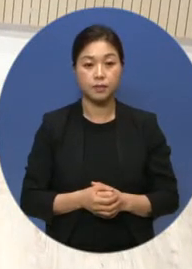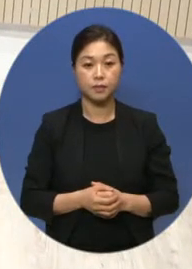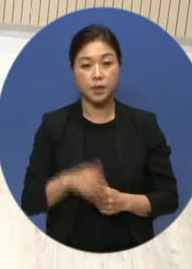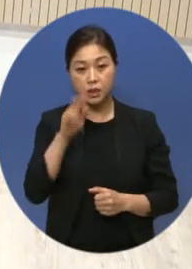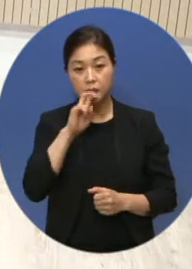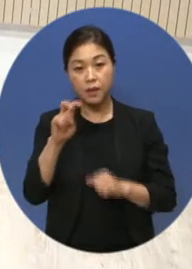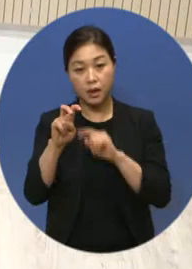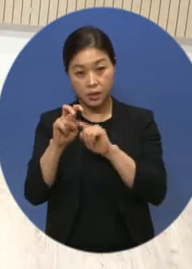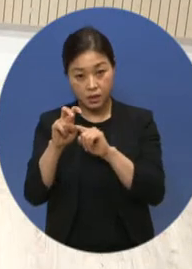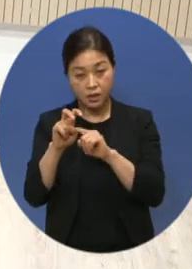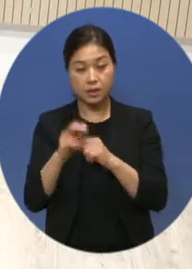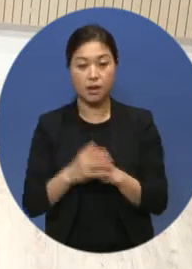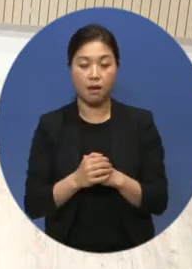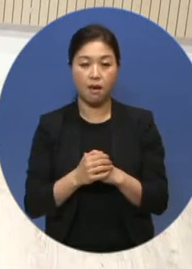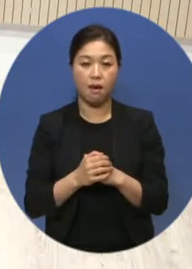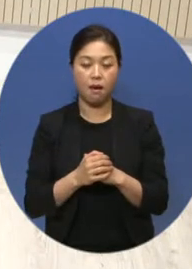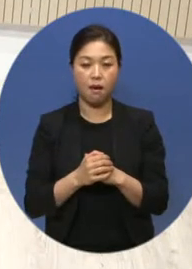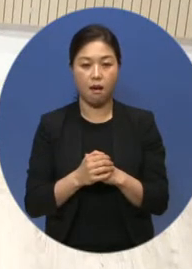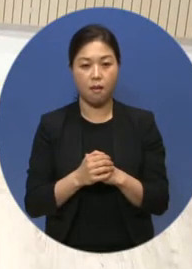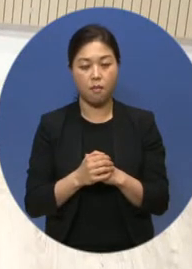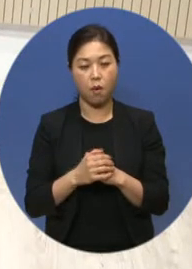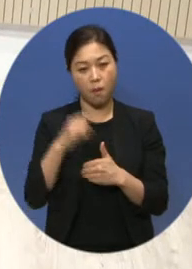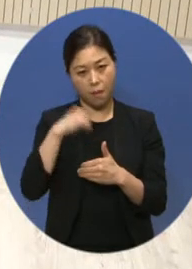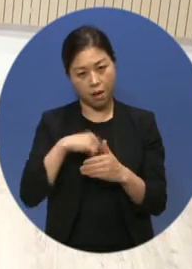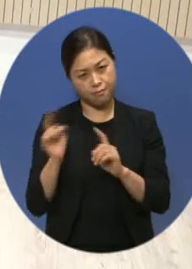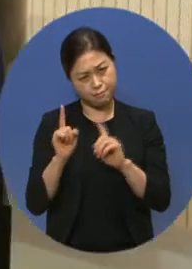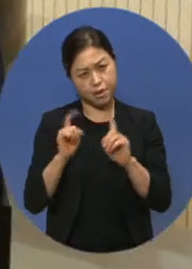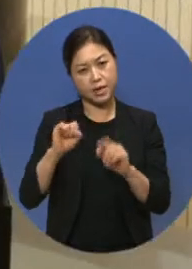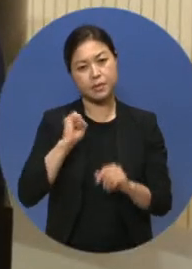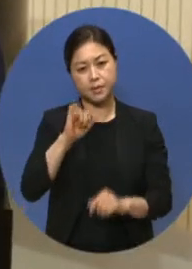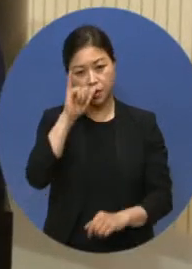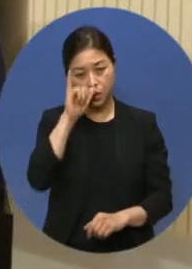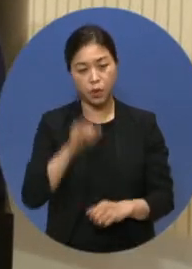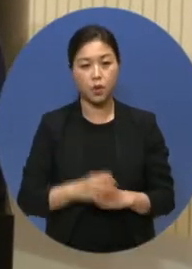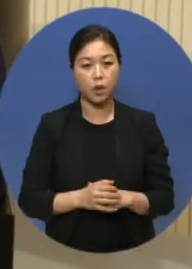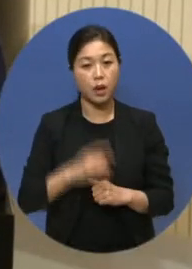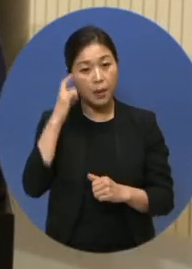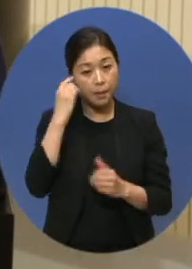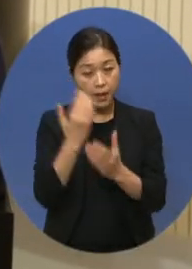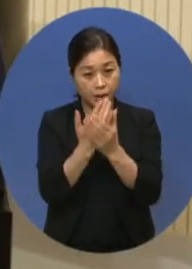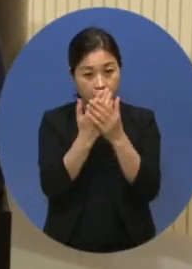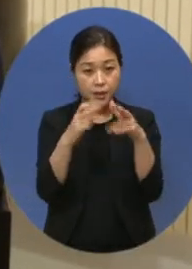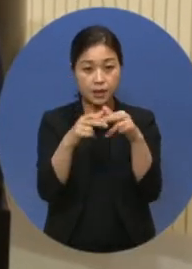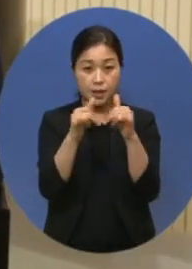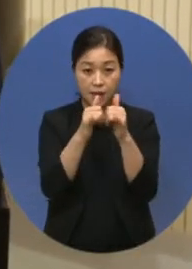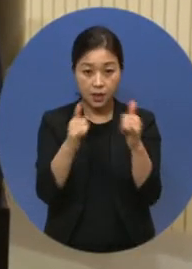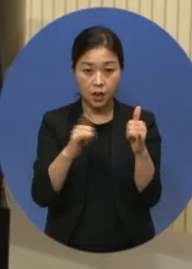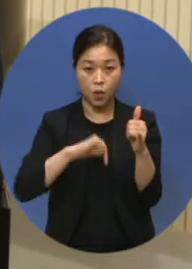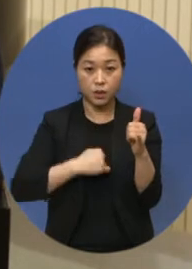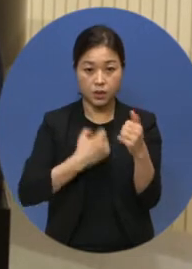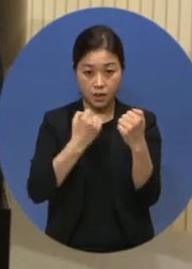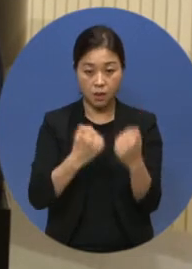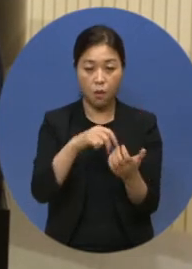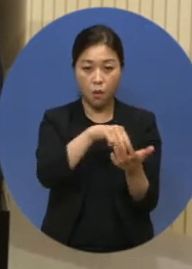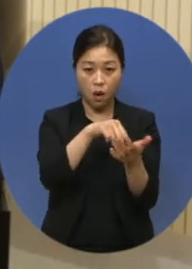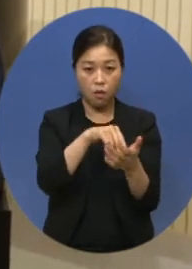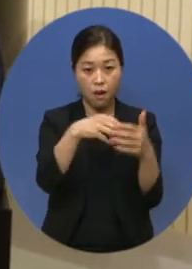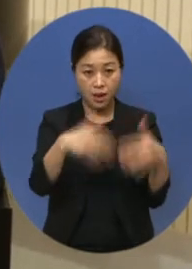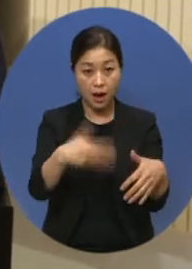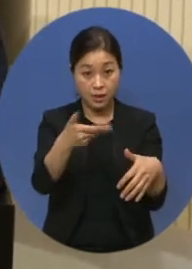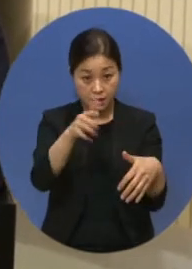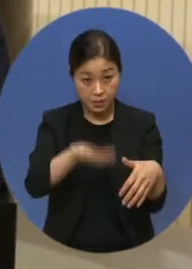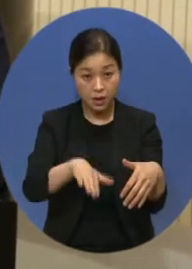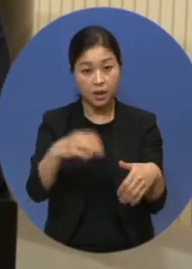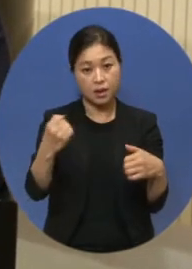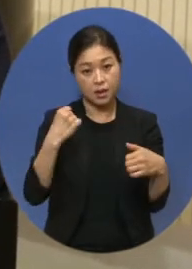음악이라는 게 워낙에 치유의 힘이 있고 이 친구들은 혼자 있으면 외롭고 약하지만 같이 뭉쳐